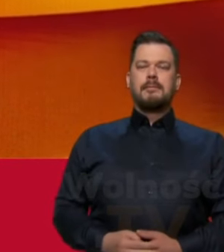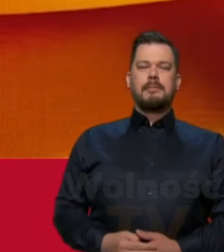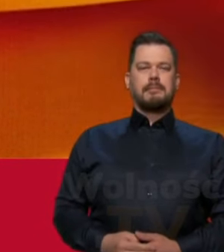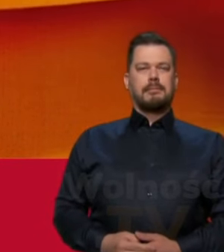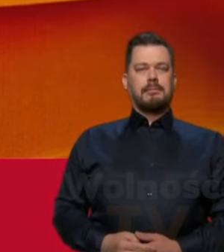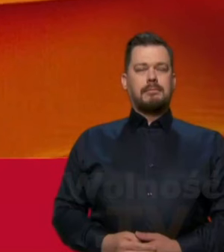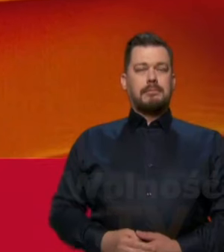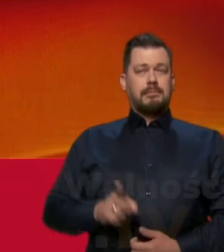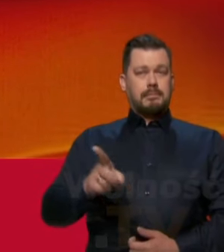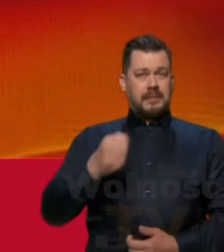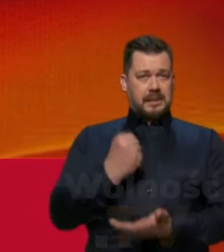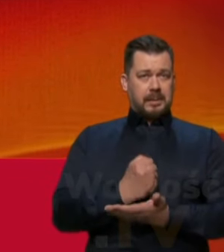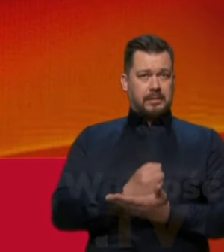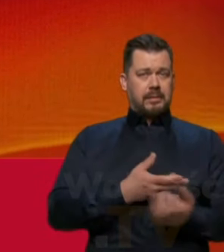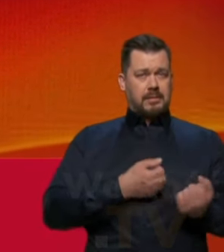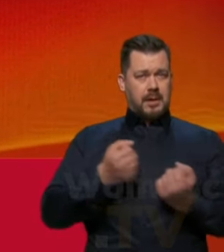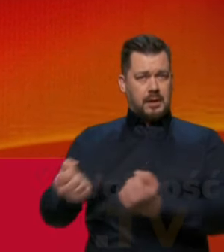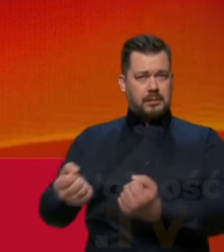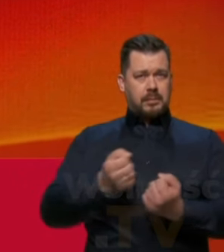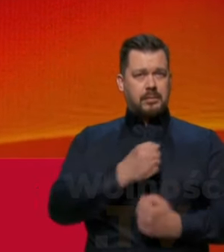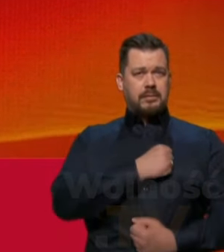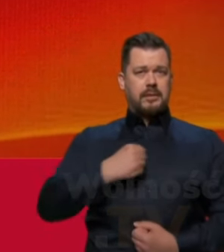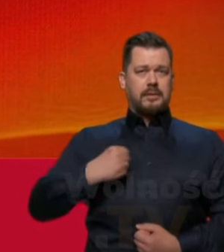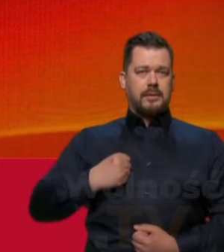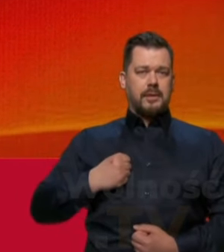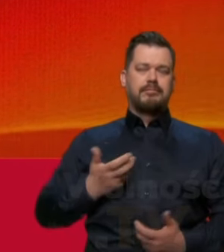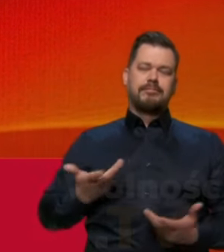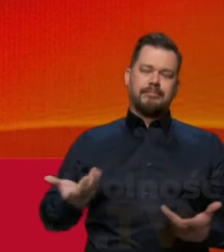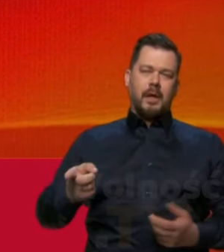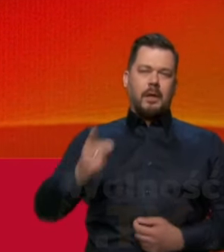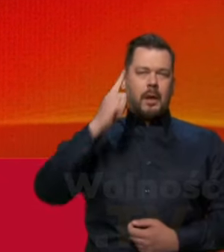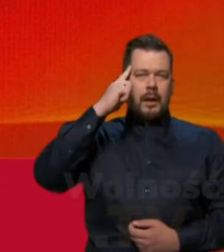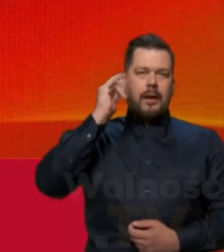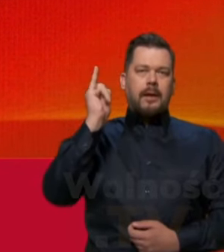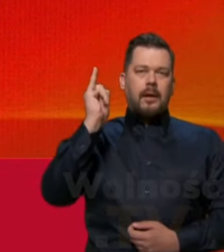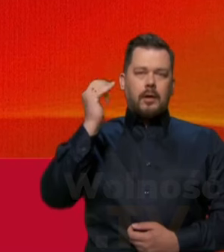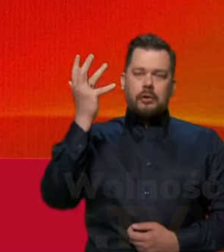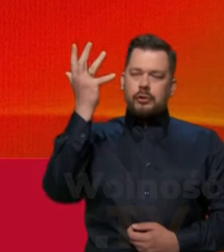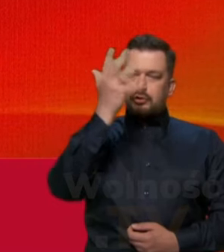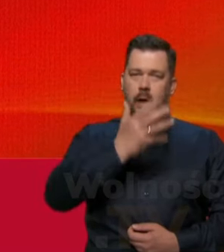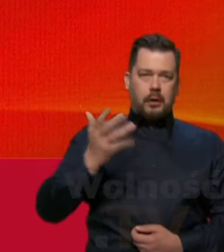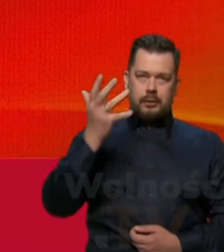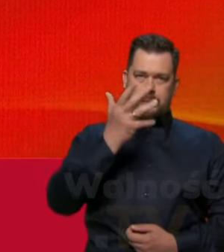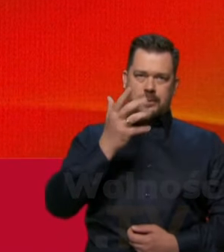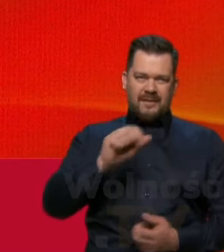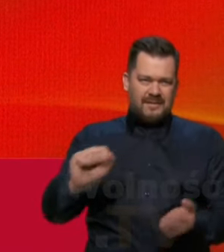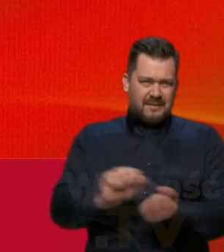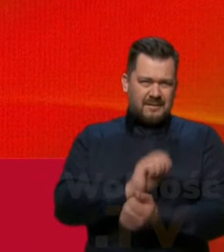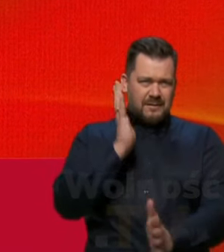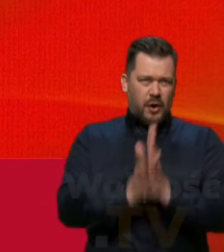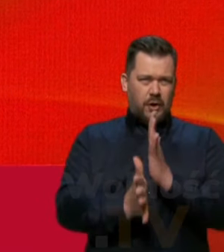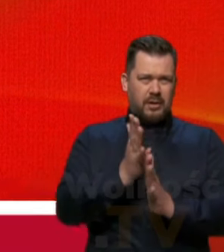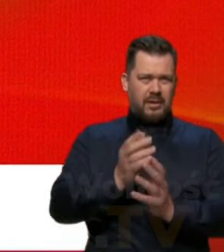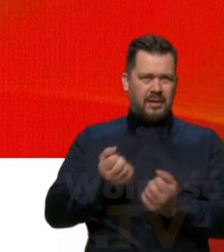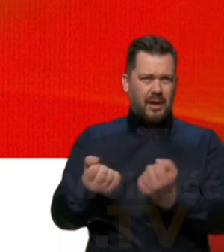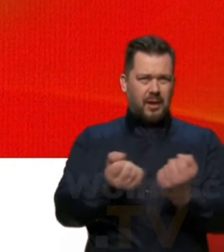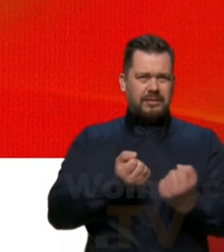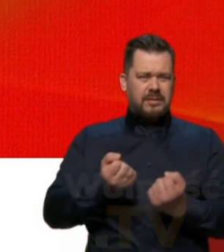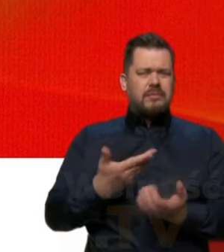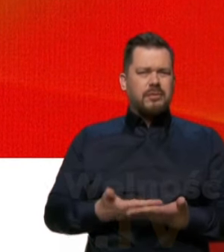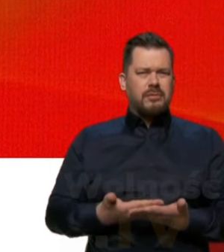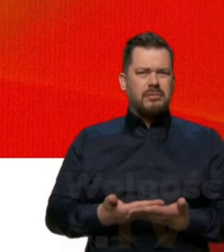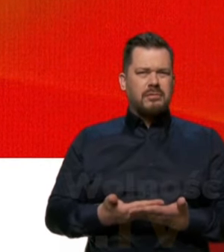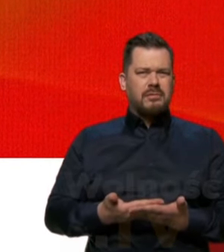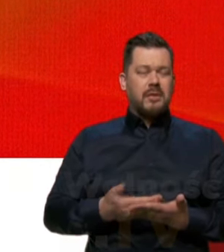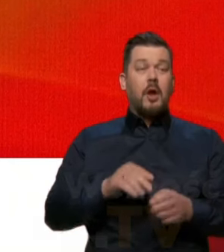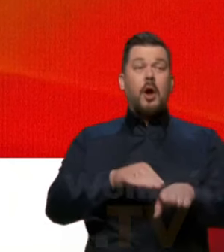W sprawach transportu w Warszawie mamy do czynienia z ideologicznym szaleństwem i wojną z kierowcami. Musimy to odrzucić. Musimy